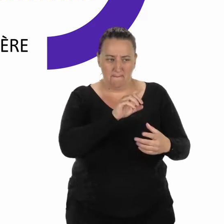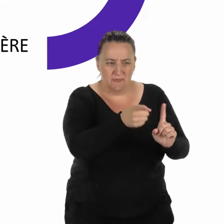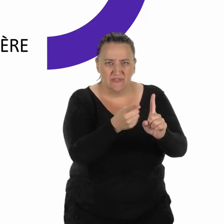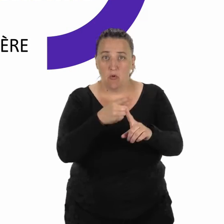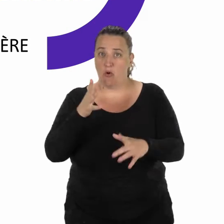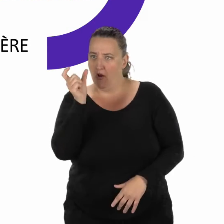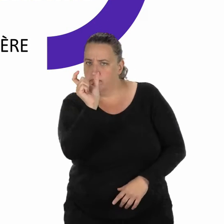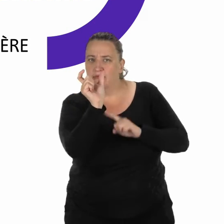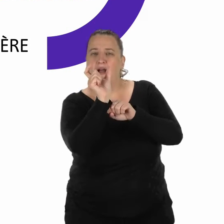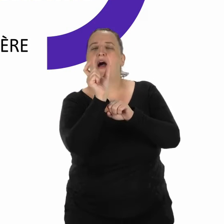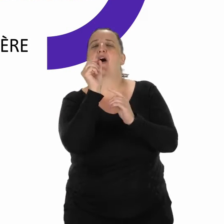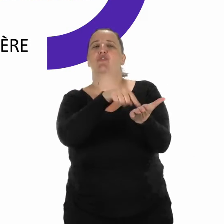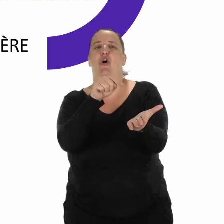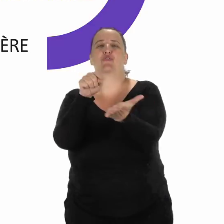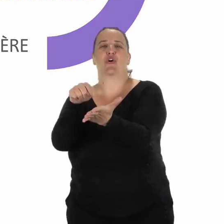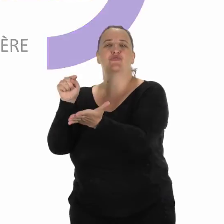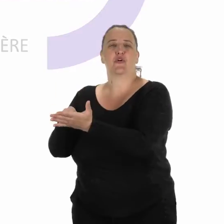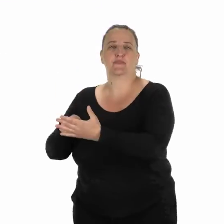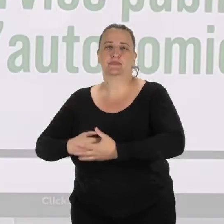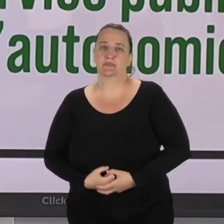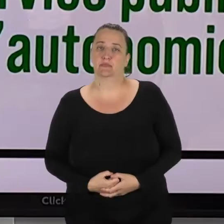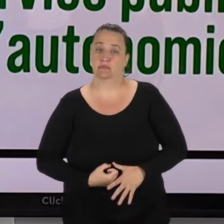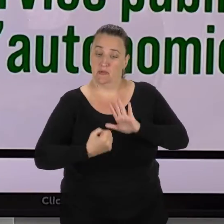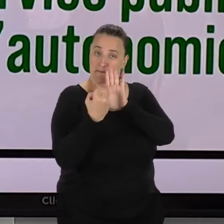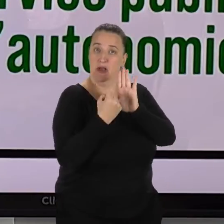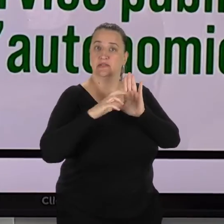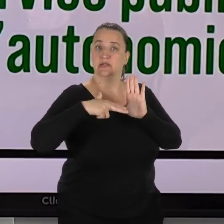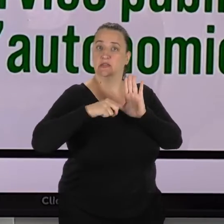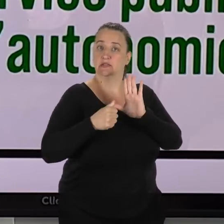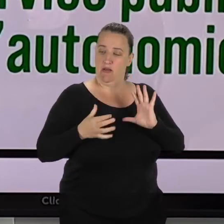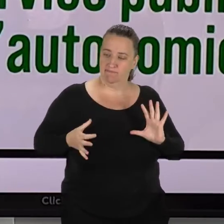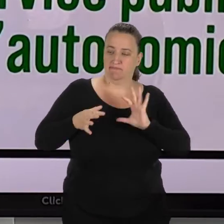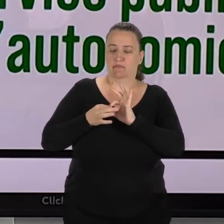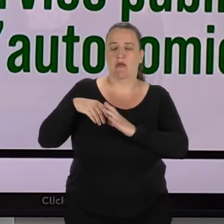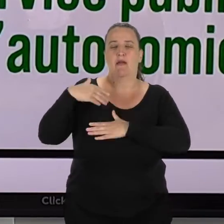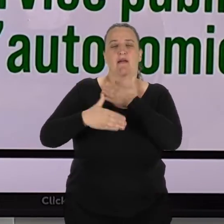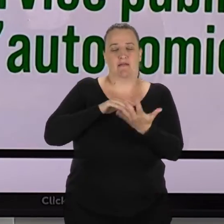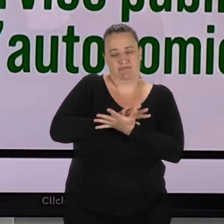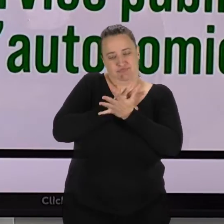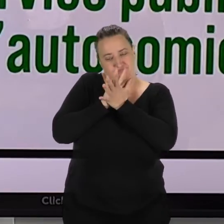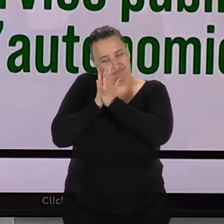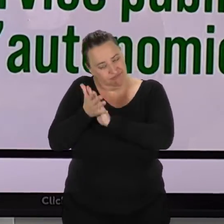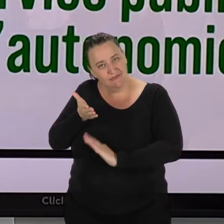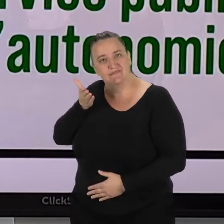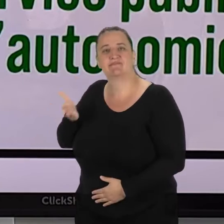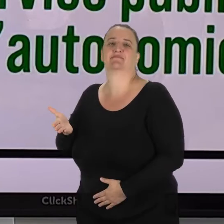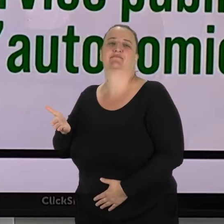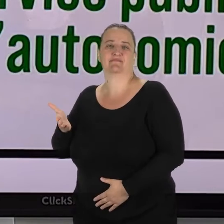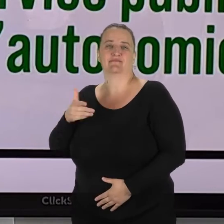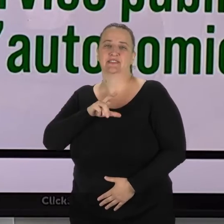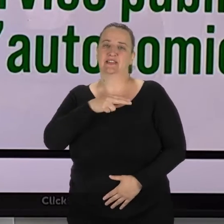les identités de chacun, au contraire, elle permet de les spécifier. L'expression de la marque CNSA auprès du grand public s'effacera au